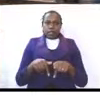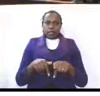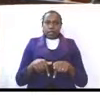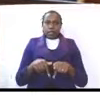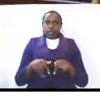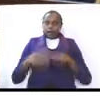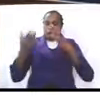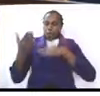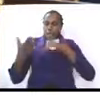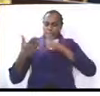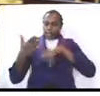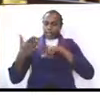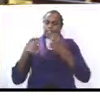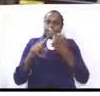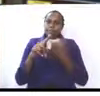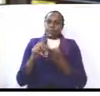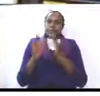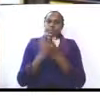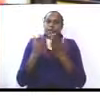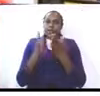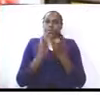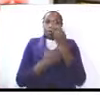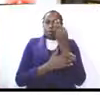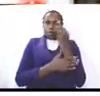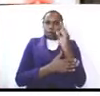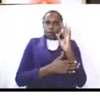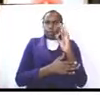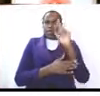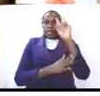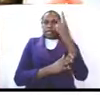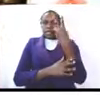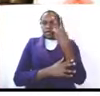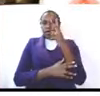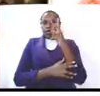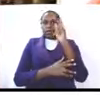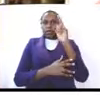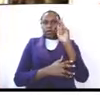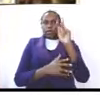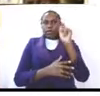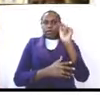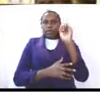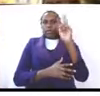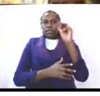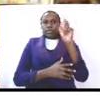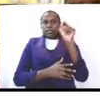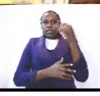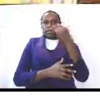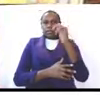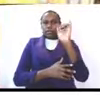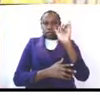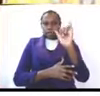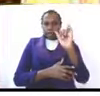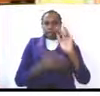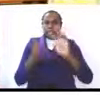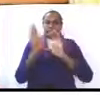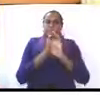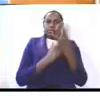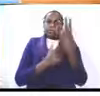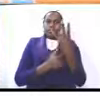Tutapata katika barua ya pili ya Paulo kwa Timotheo sura ya